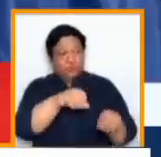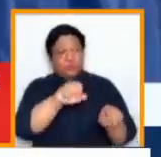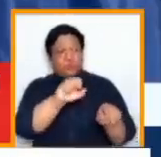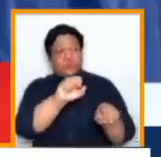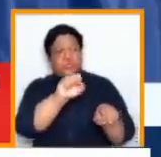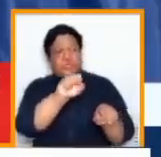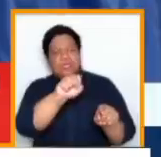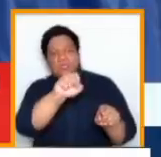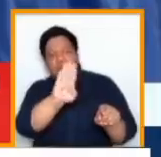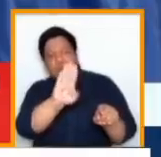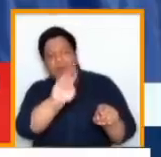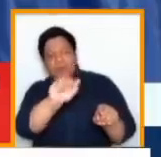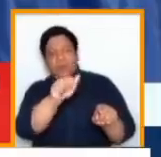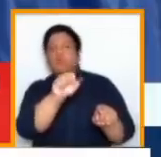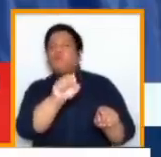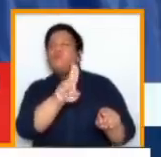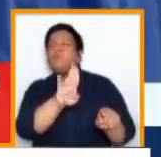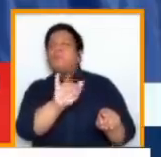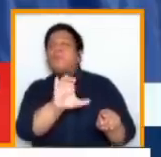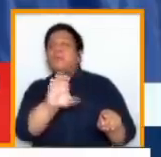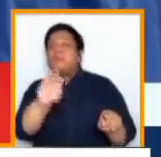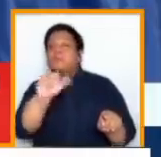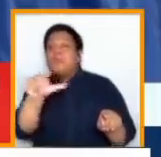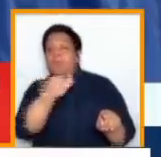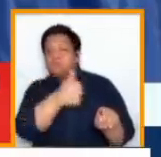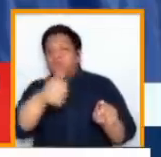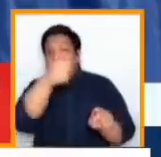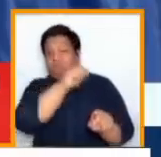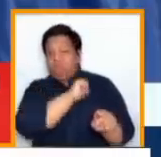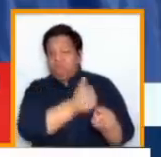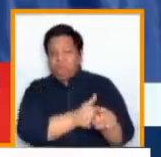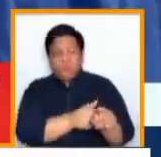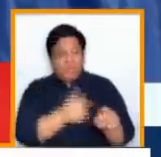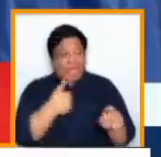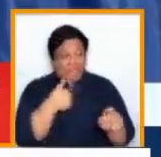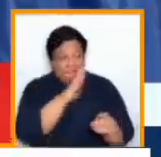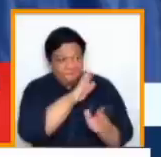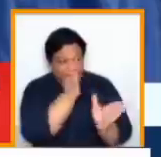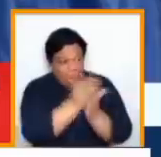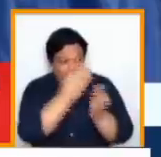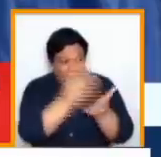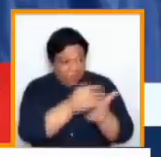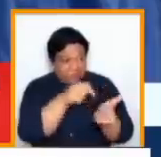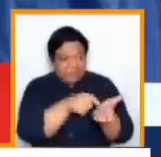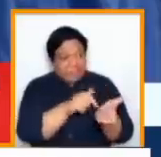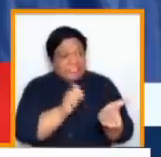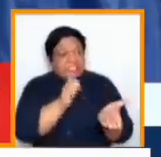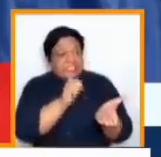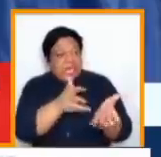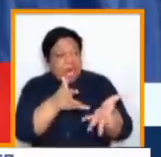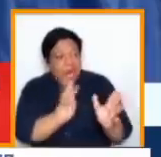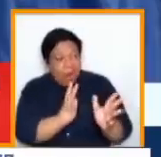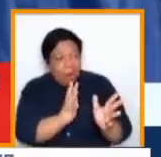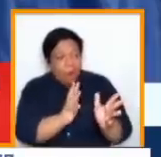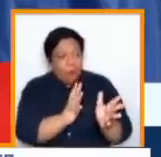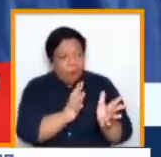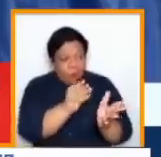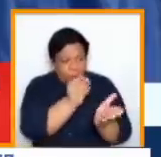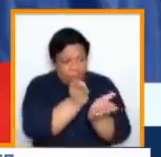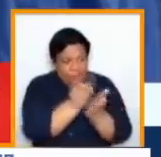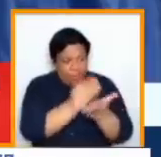disallowed. Disallowed yung pera na kuha mo, ibabalik mo. 140